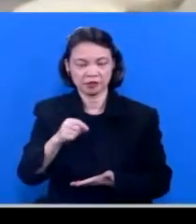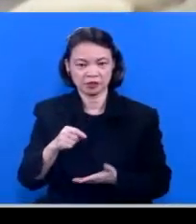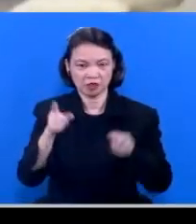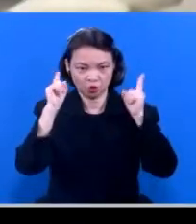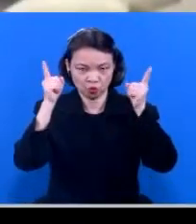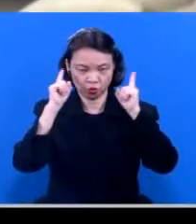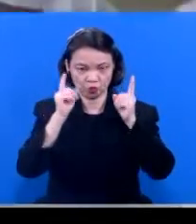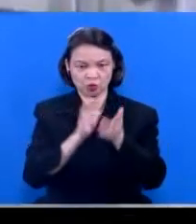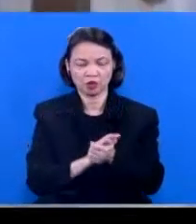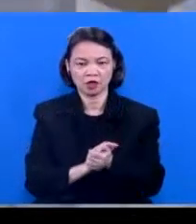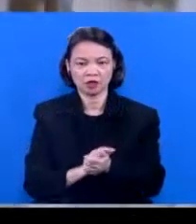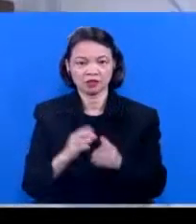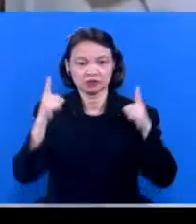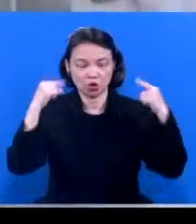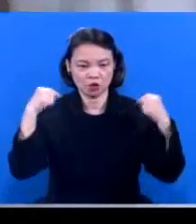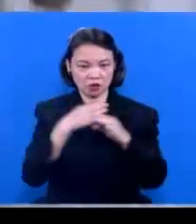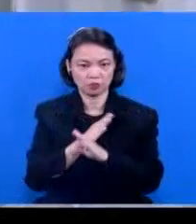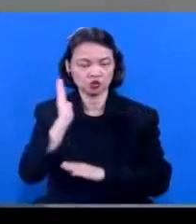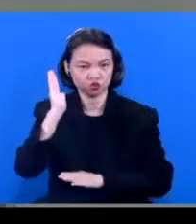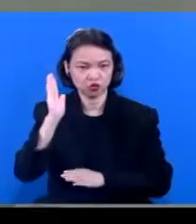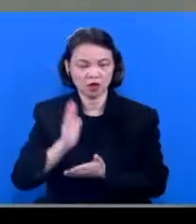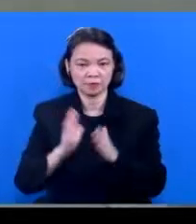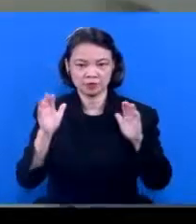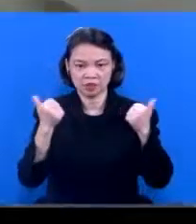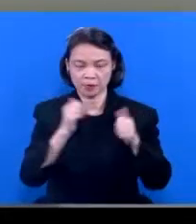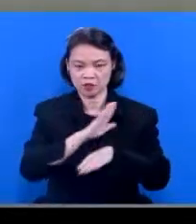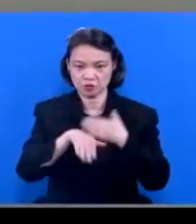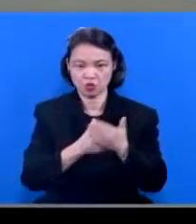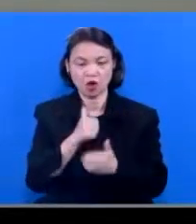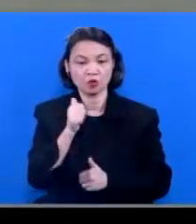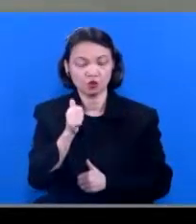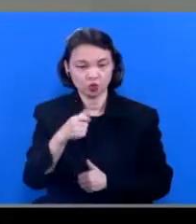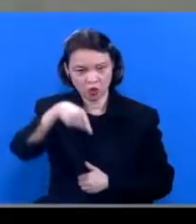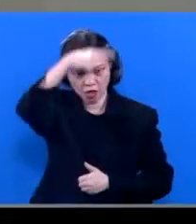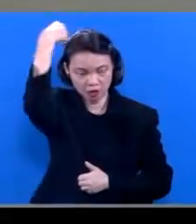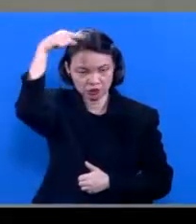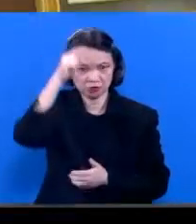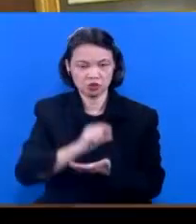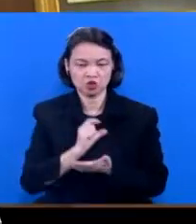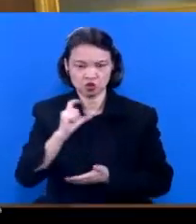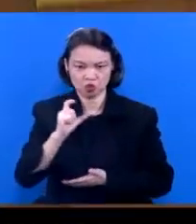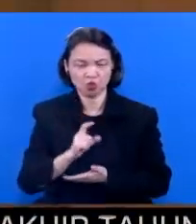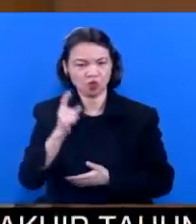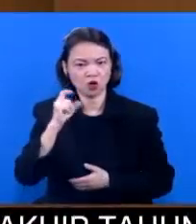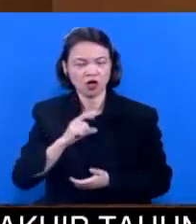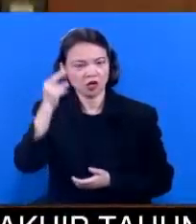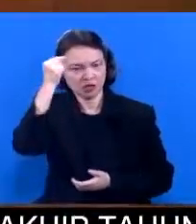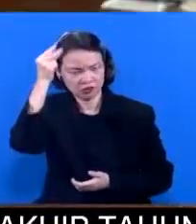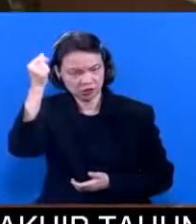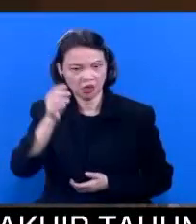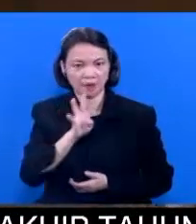Jawa Timur mengaku sudah mempersiapkan semua kebutuhan haji. Skenario mitigasi pemberangkatan dengan skema kuota